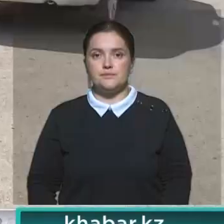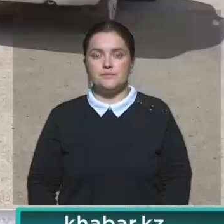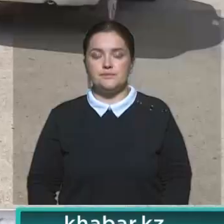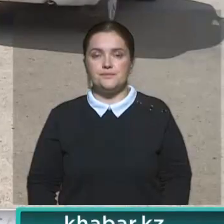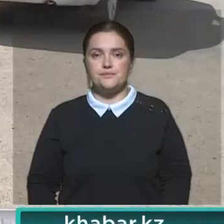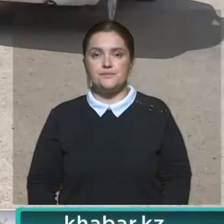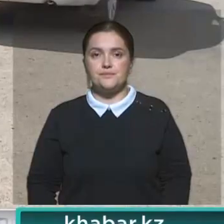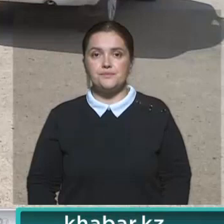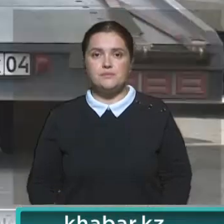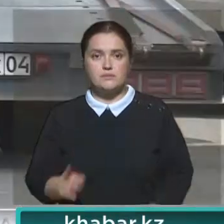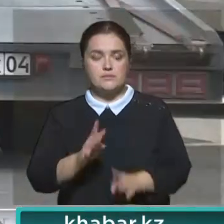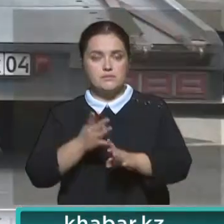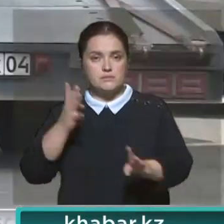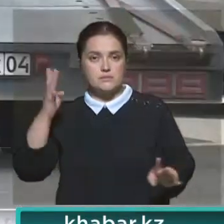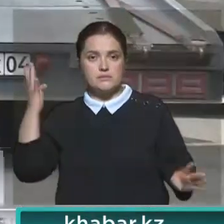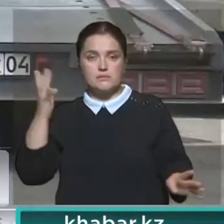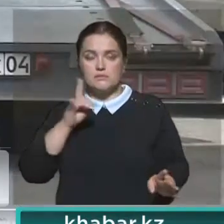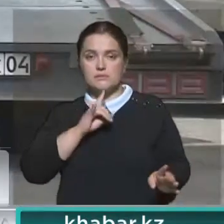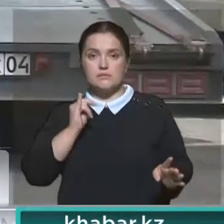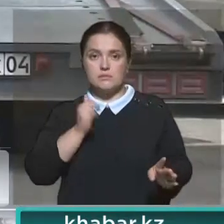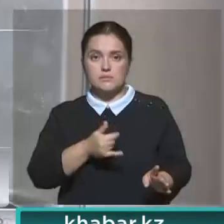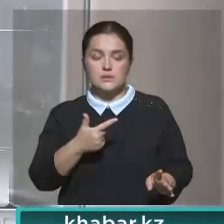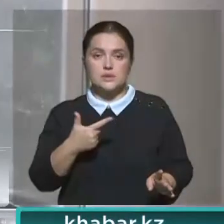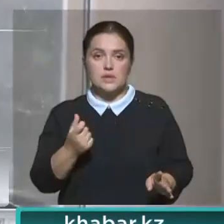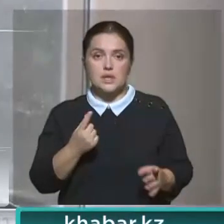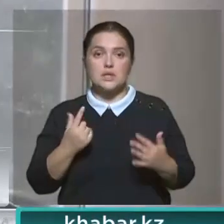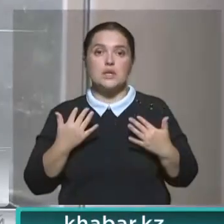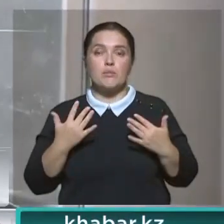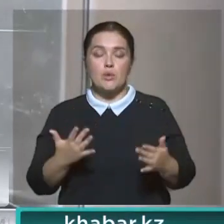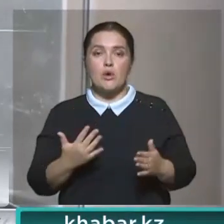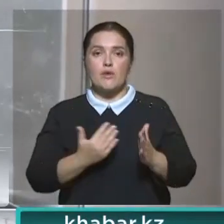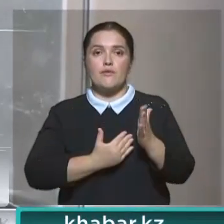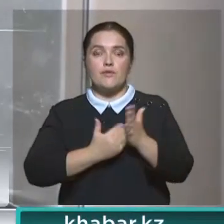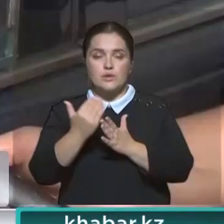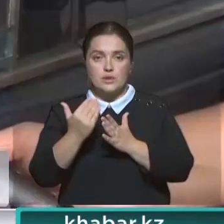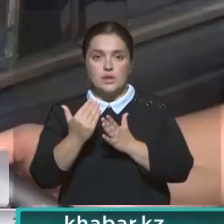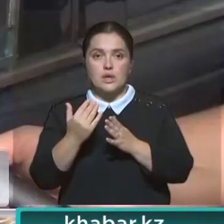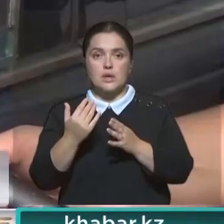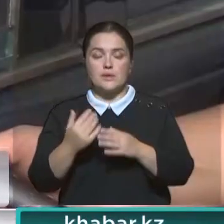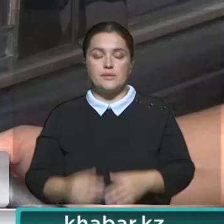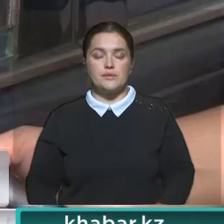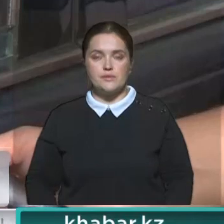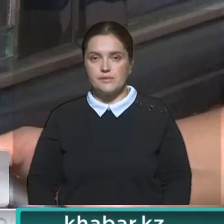На заправках длинные очереди из машин. Всем нужен газ. Спрос на голубое топливо высокий, говорят водители.